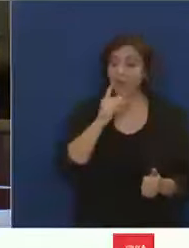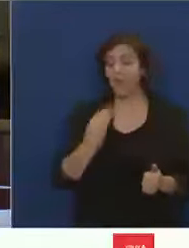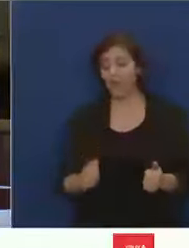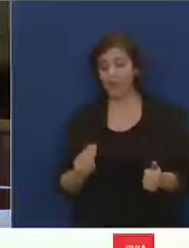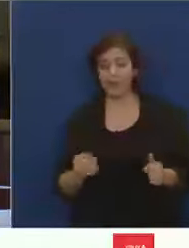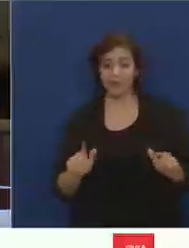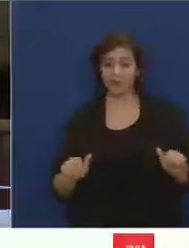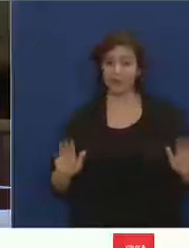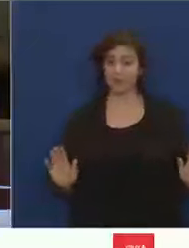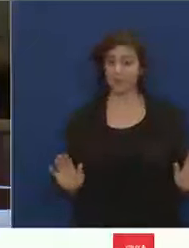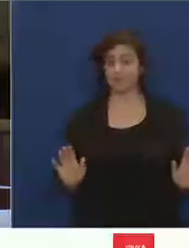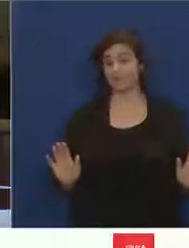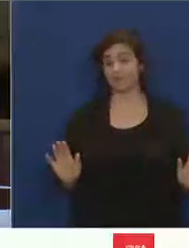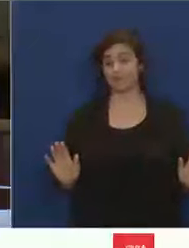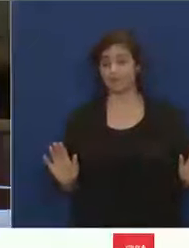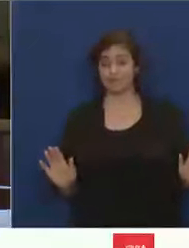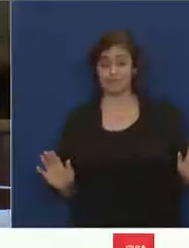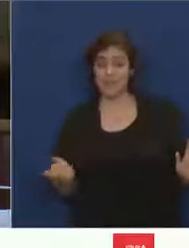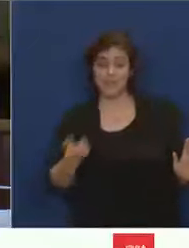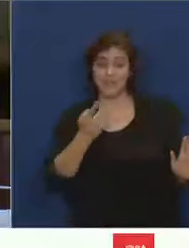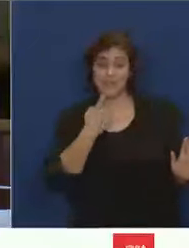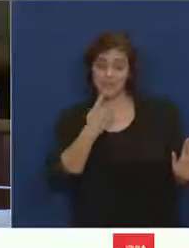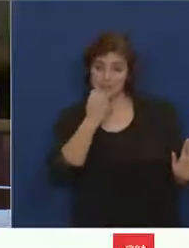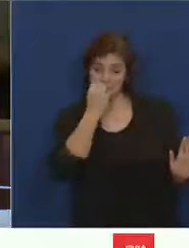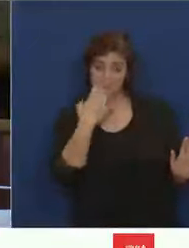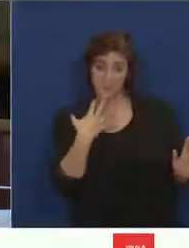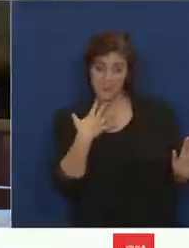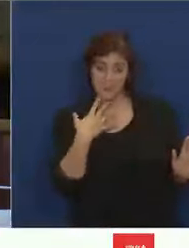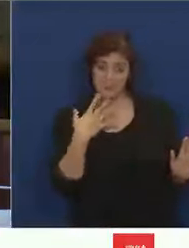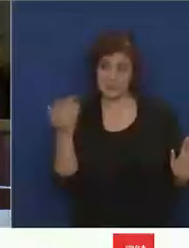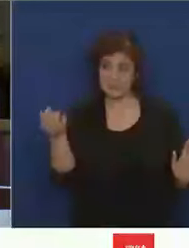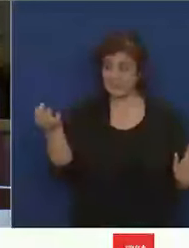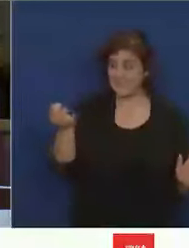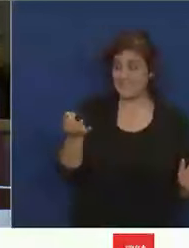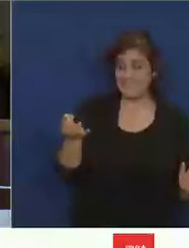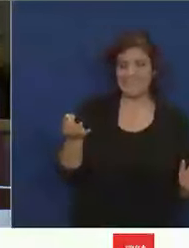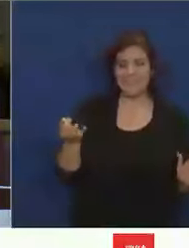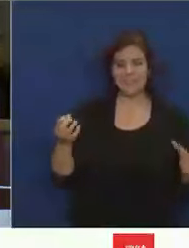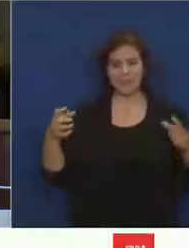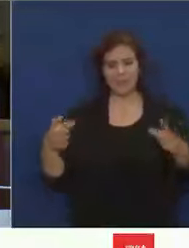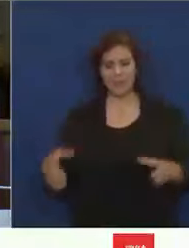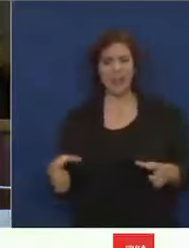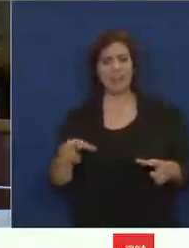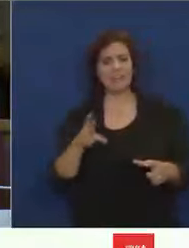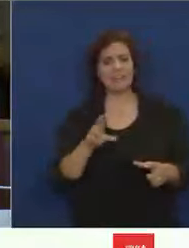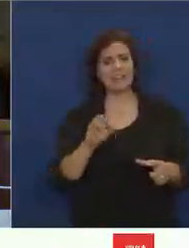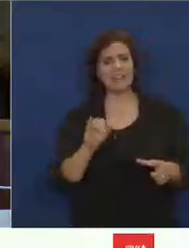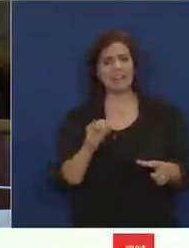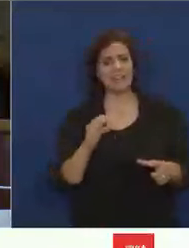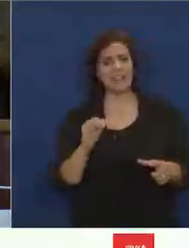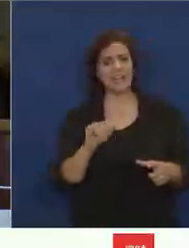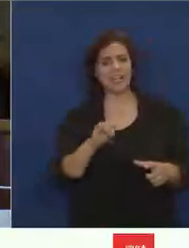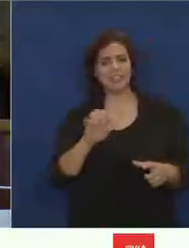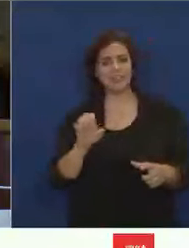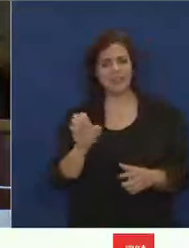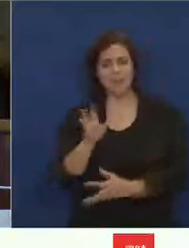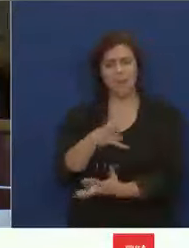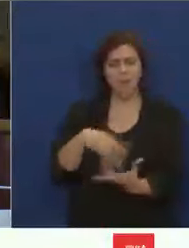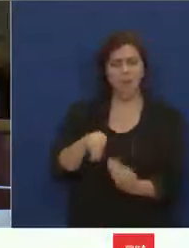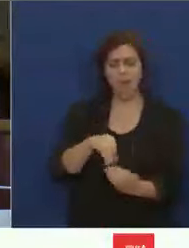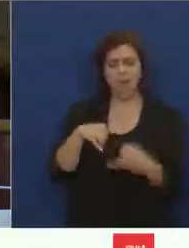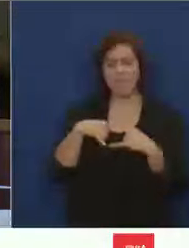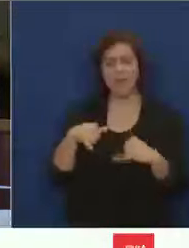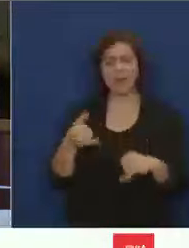que finalement, lorsque vous nous présentez cette place comme une cour des miracles, eh bien je vous dis